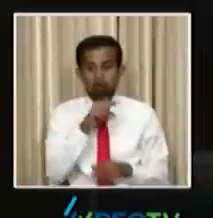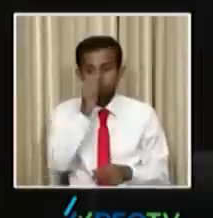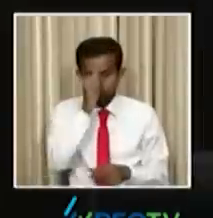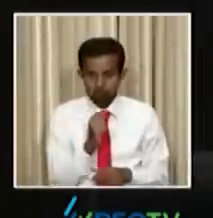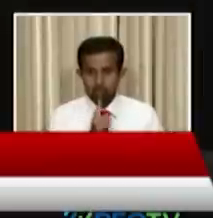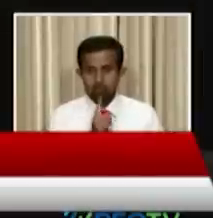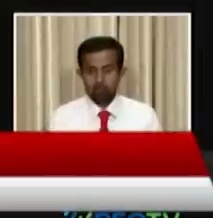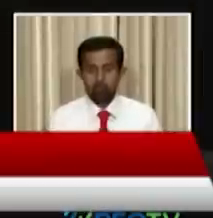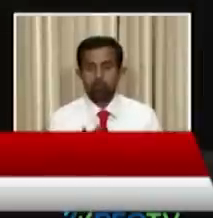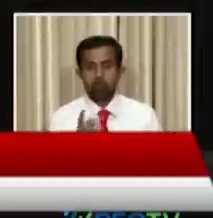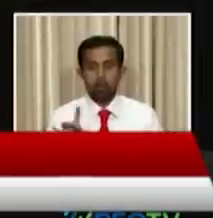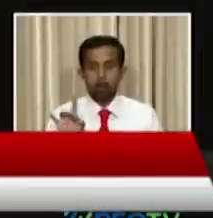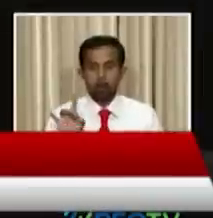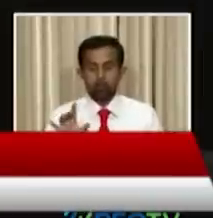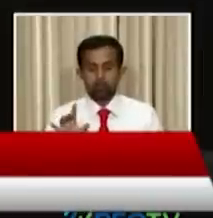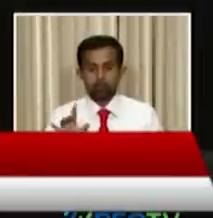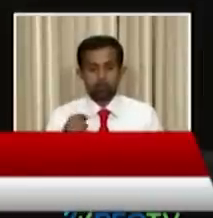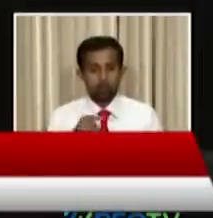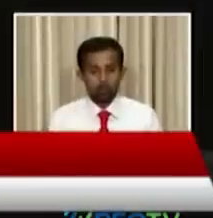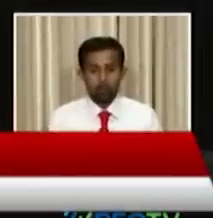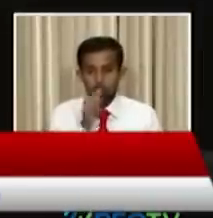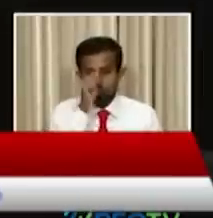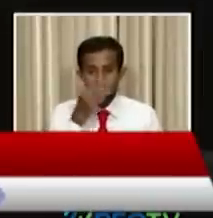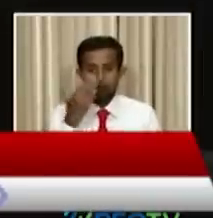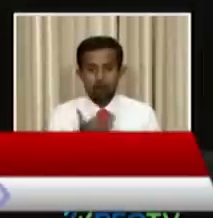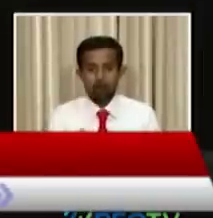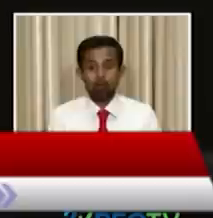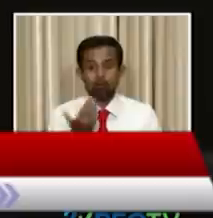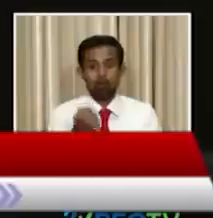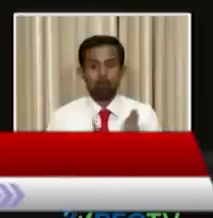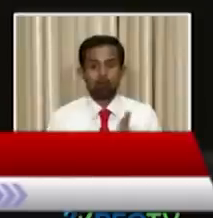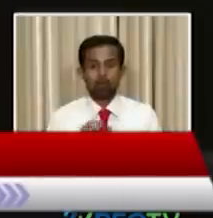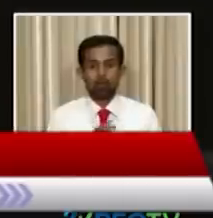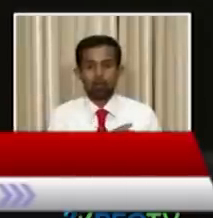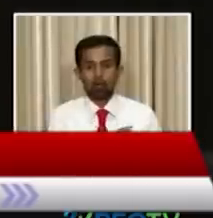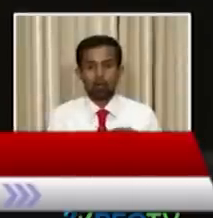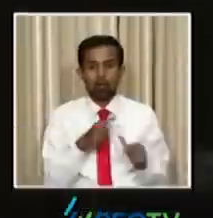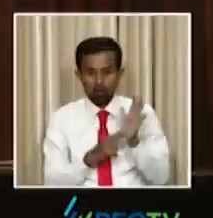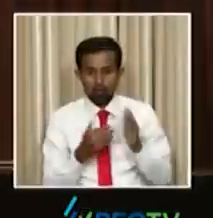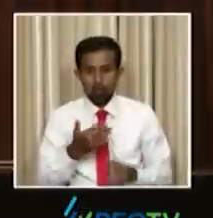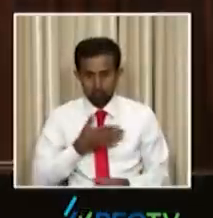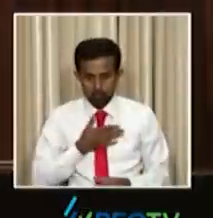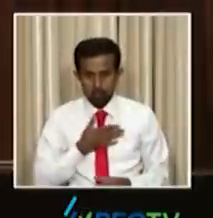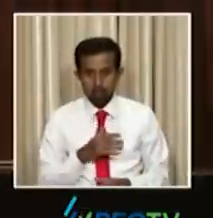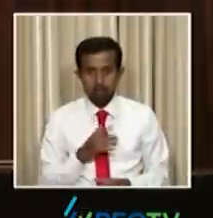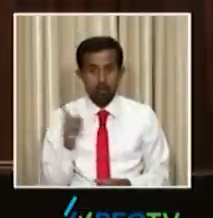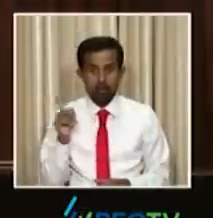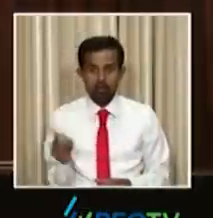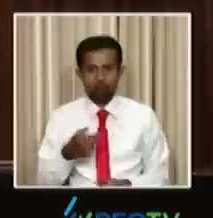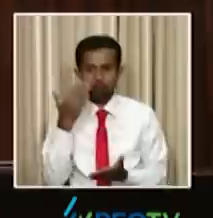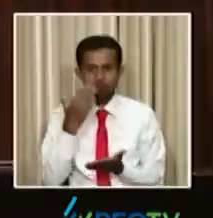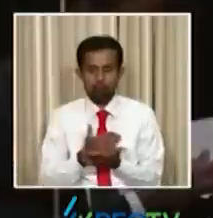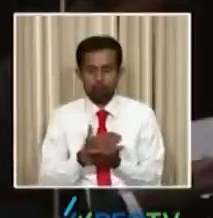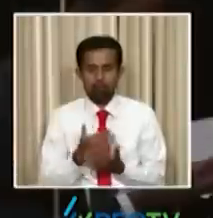හදන්නේ දැන් 2015 මේ කැබිනට් පත්‍රිකාවෙන් මේ හොරකම් නවත්තන්න වැඩිම බලතල දෙන්නේ කාටද අනුර කුමාර දිසානායක එතුමා දවස් දෙකක් කියලා